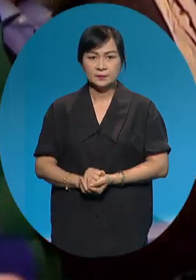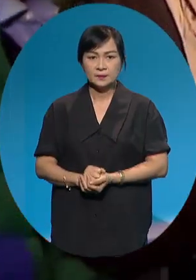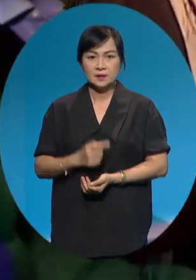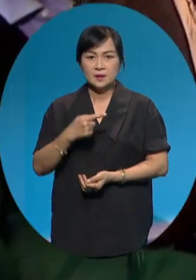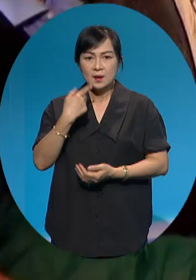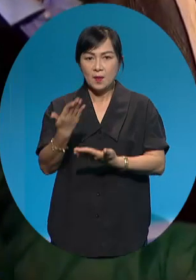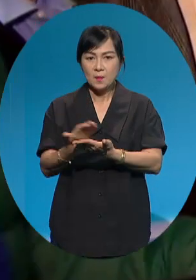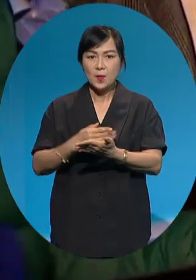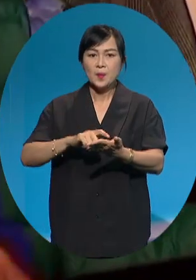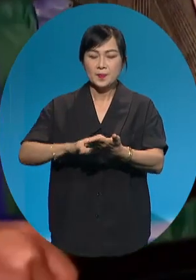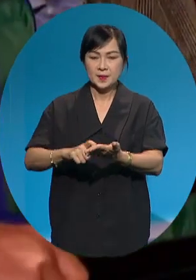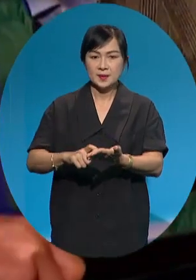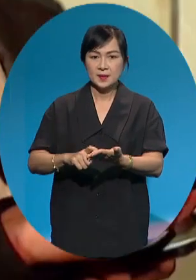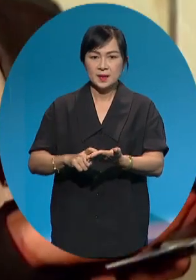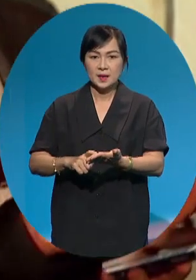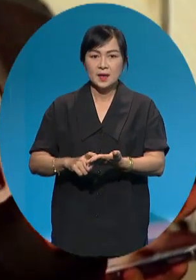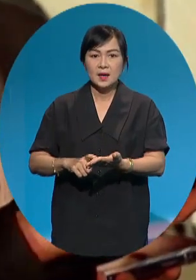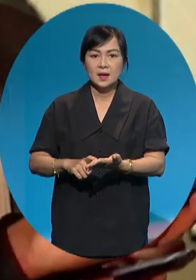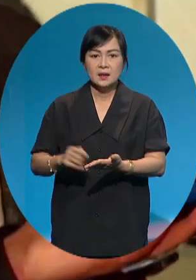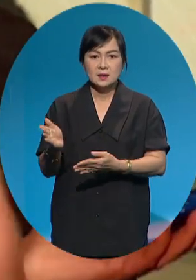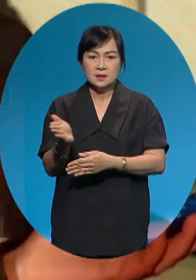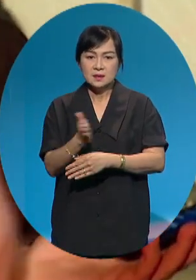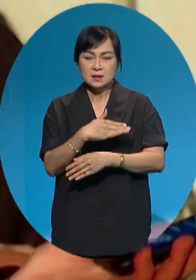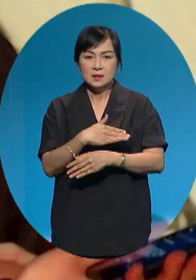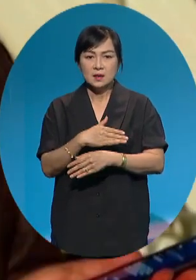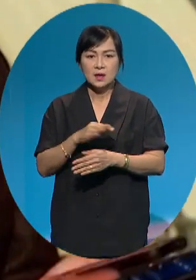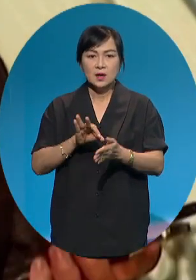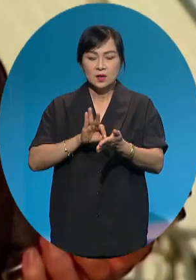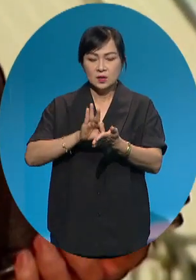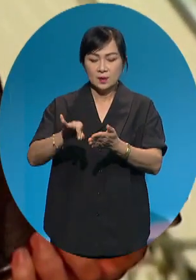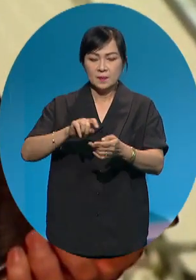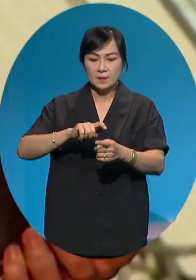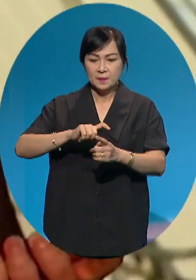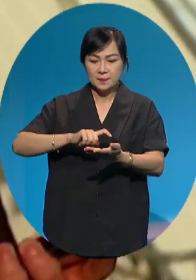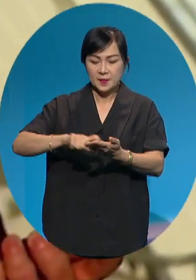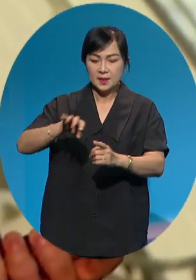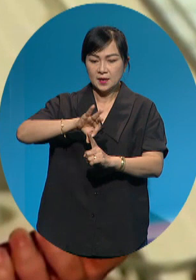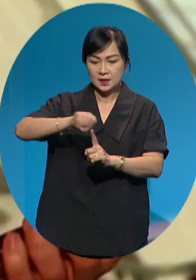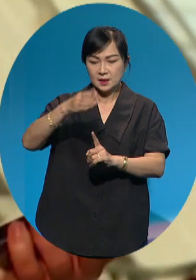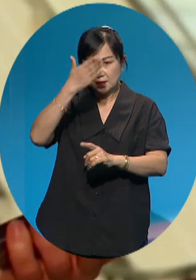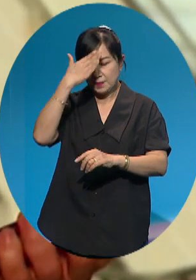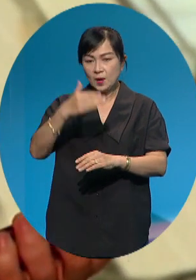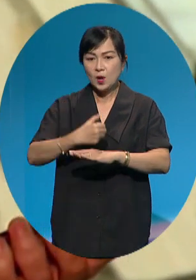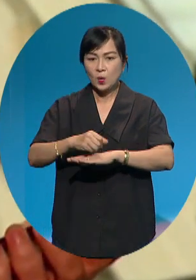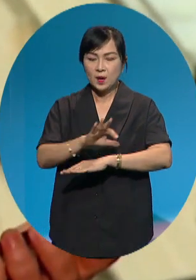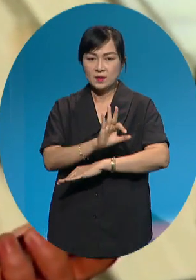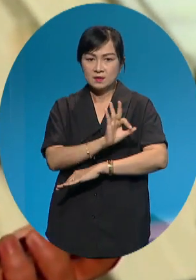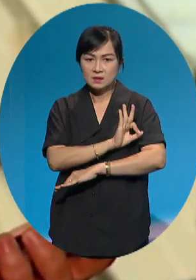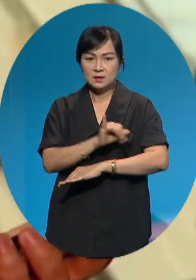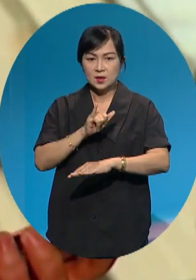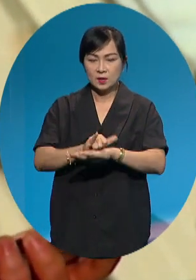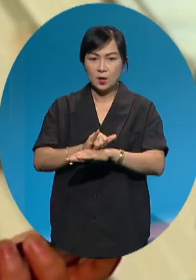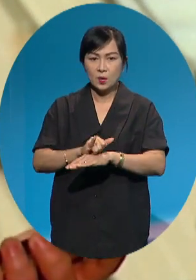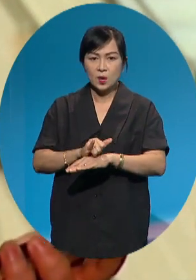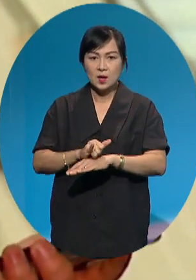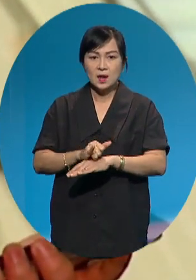bố mới nhất của Bộ Ngoại giao Mỹ được đưa ra trong bối cảnh trước đó cùng ngày, truyền thông Mỹ đưa tin cho biết, Ngoại trưởng nước này Antony Blinken đã yêu cầu Bộ